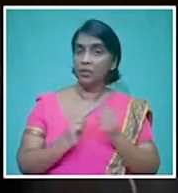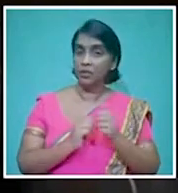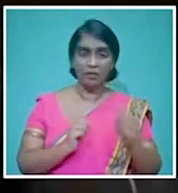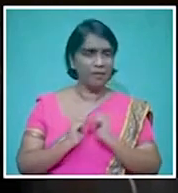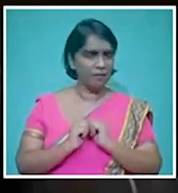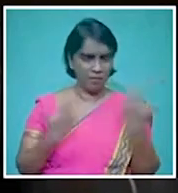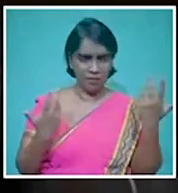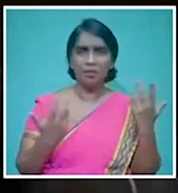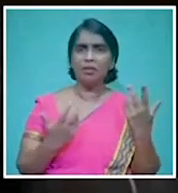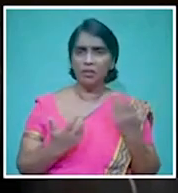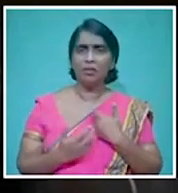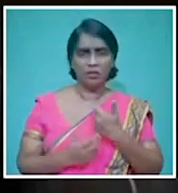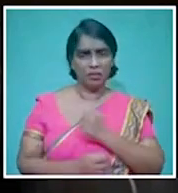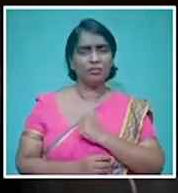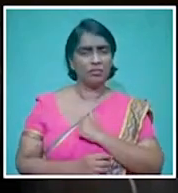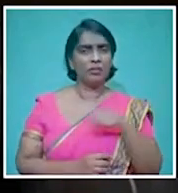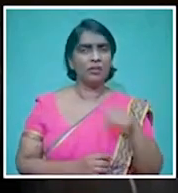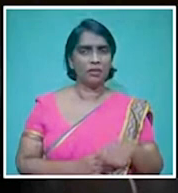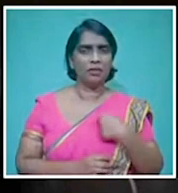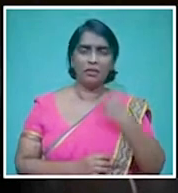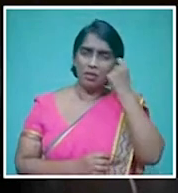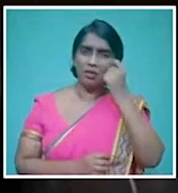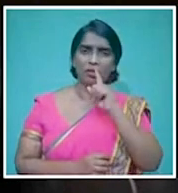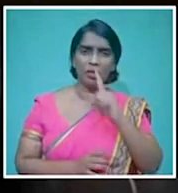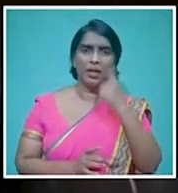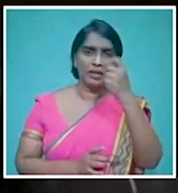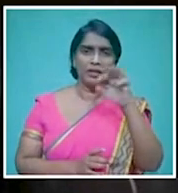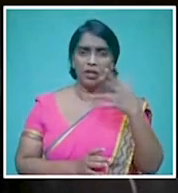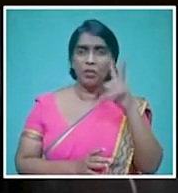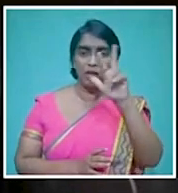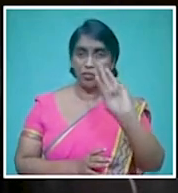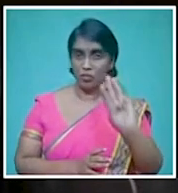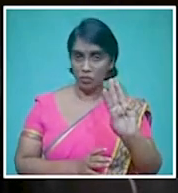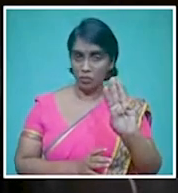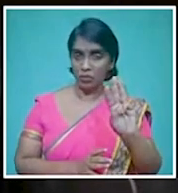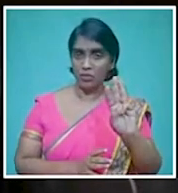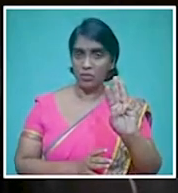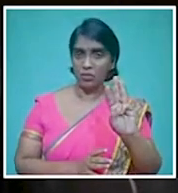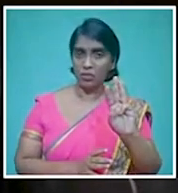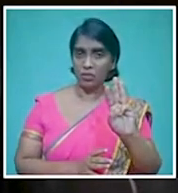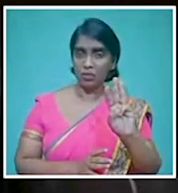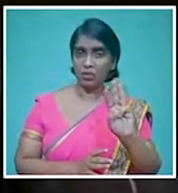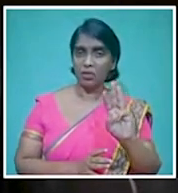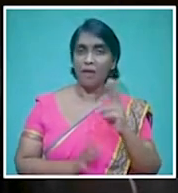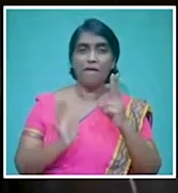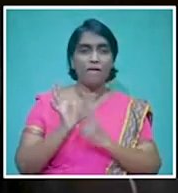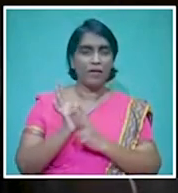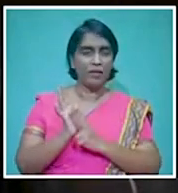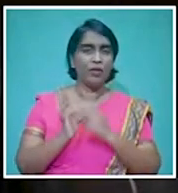ඕනෙත් නැහැ. මම කැමති මේ වෙලාවේ මතක් කරන්න 1983 විවියන්